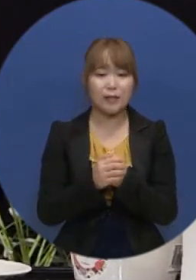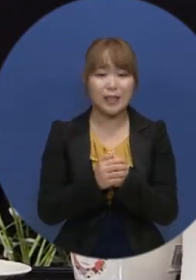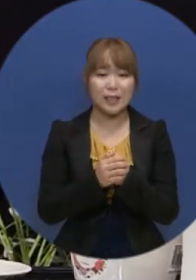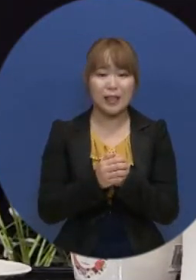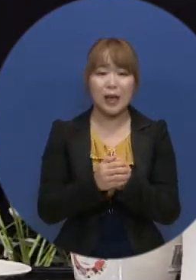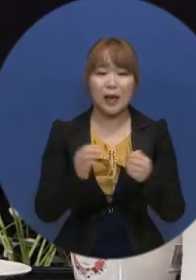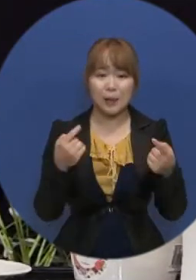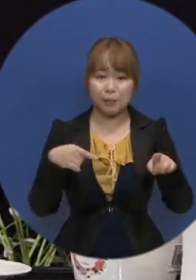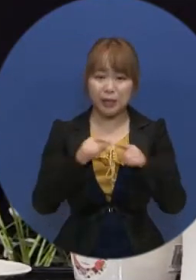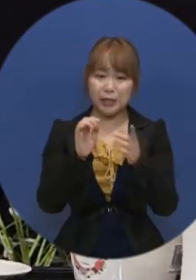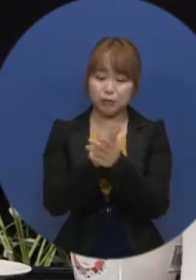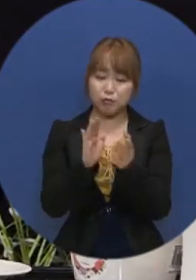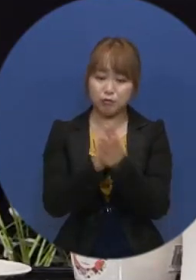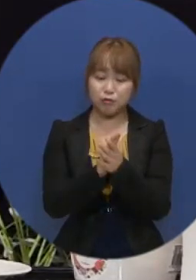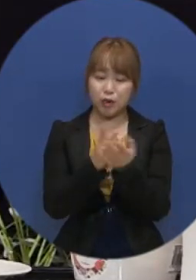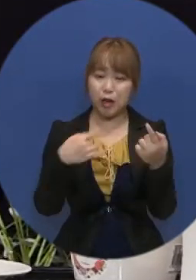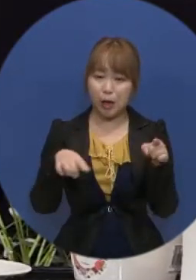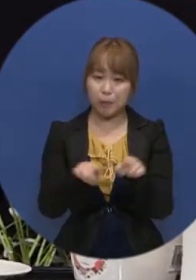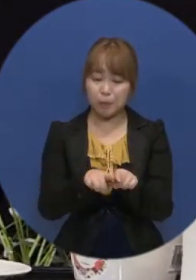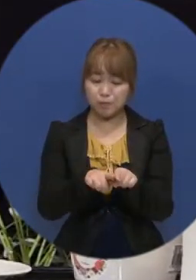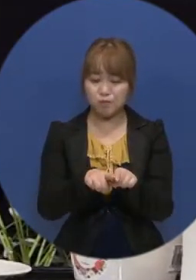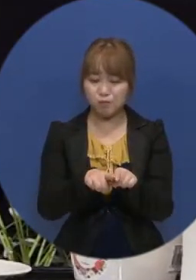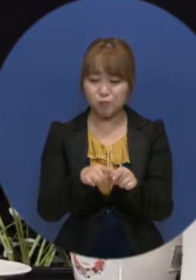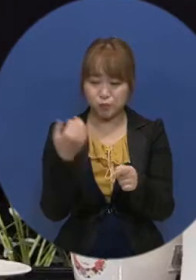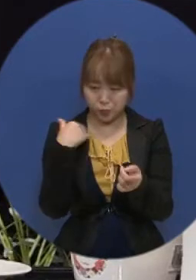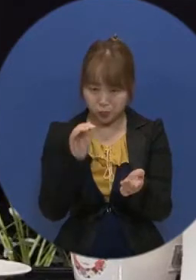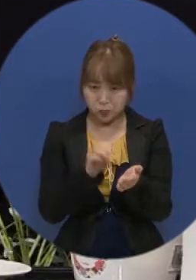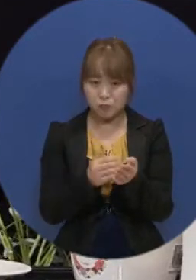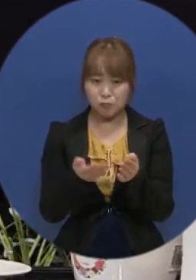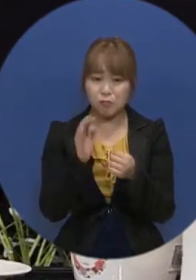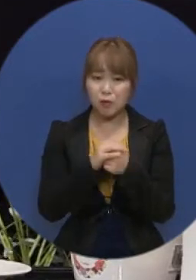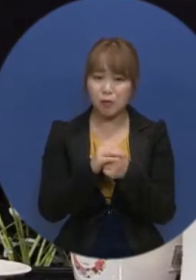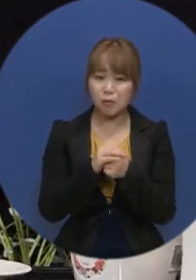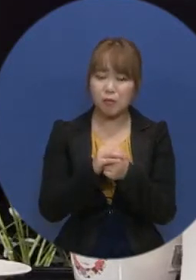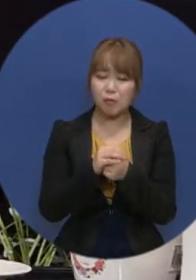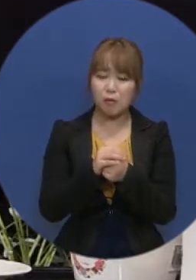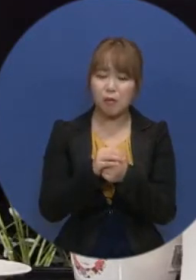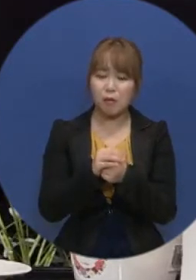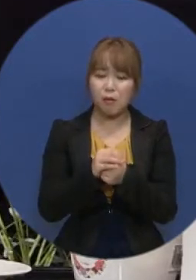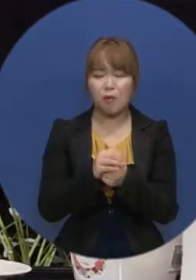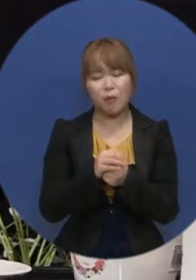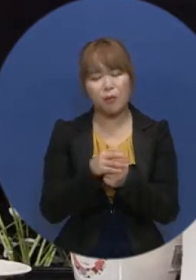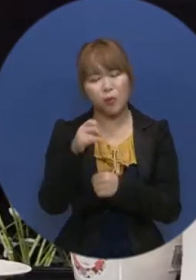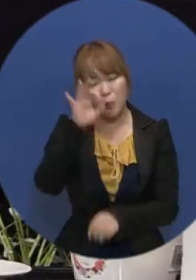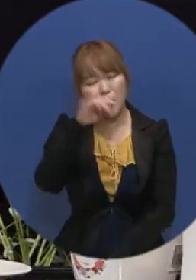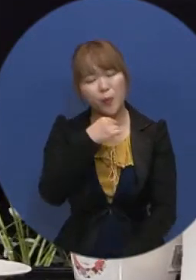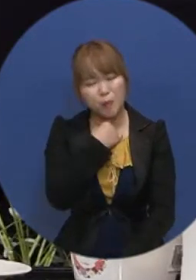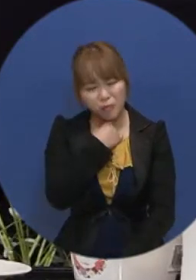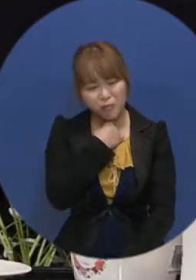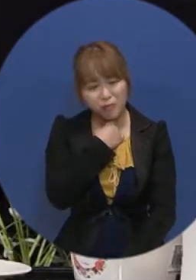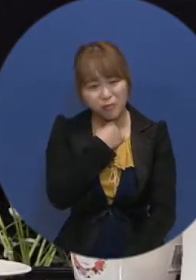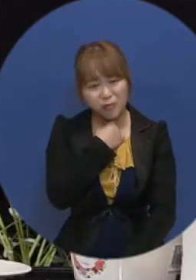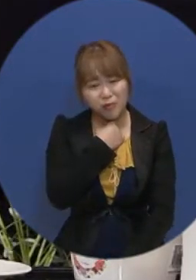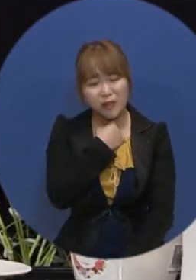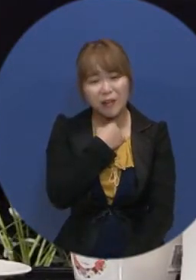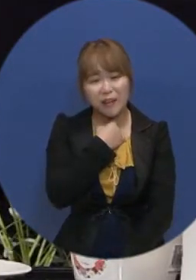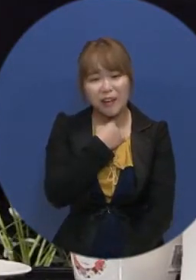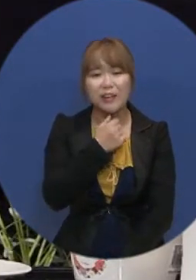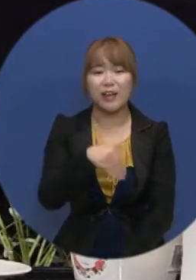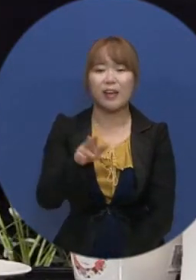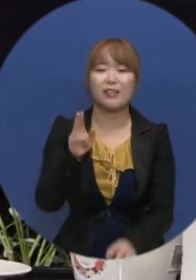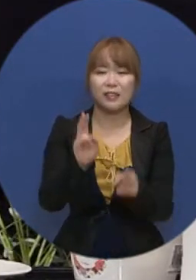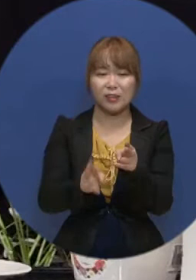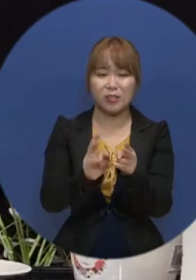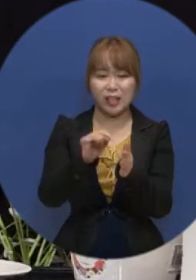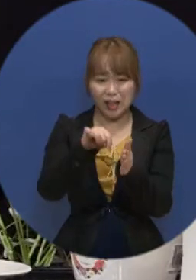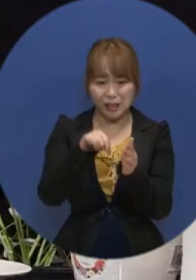같이 이제 친구들끼리 오는 거예요. 네네. 아, 근데 또 보고 싶은 거예요. 아. 가는 열차 안에서 네.